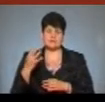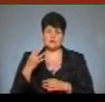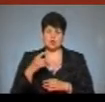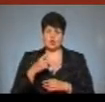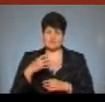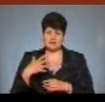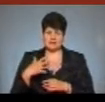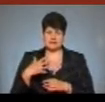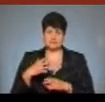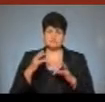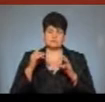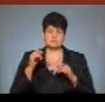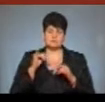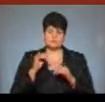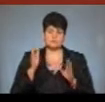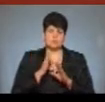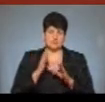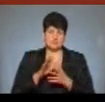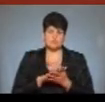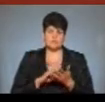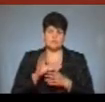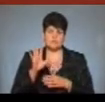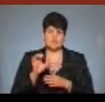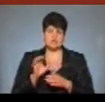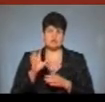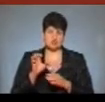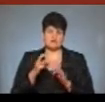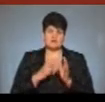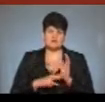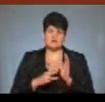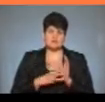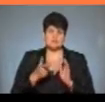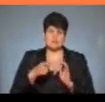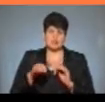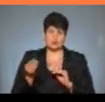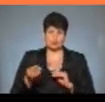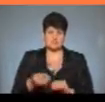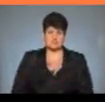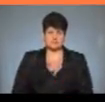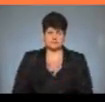хвилин негода зруйнувала 558 гектарів посівів. Давайте подивимося.